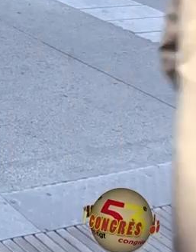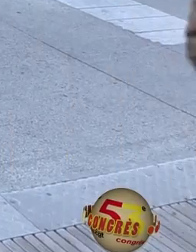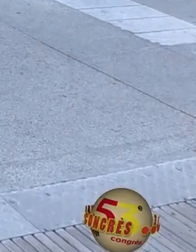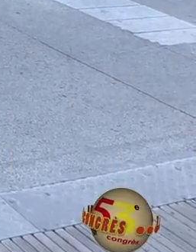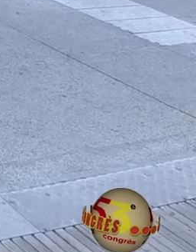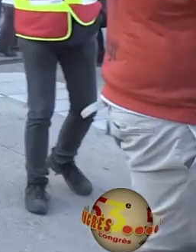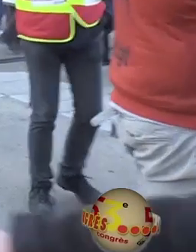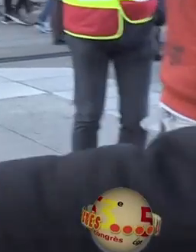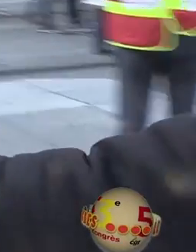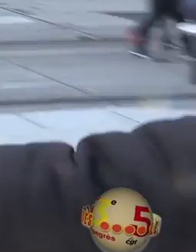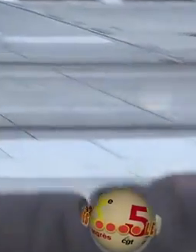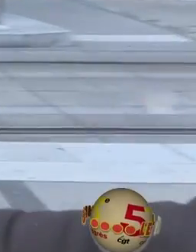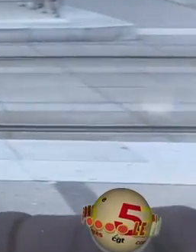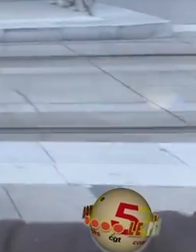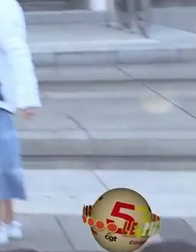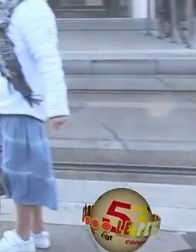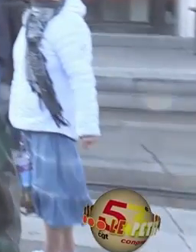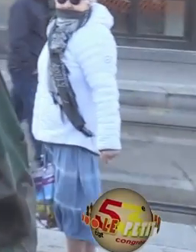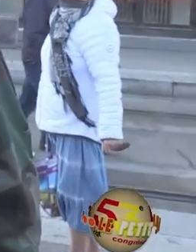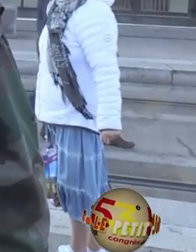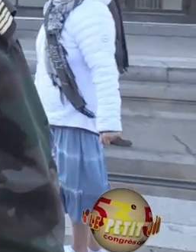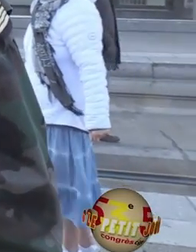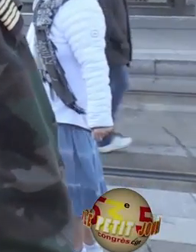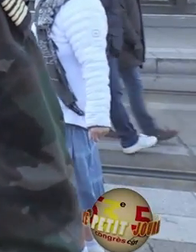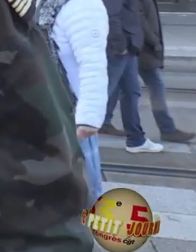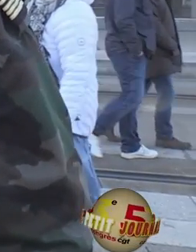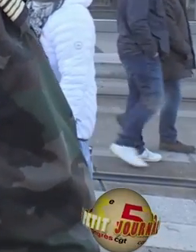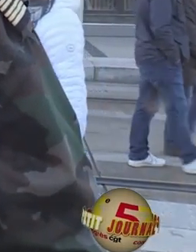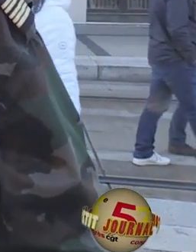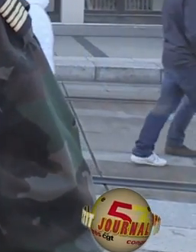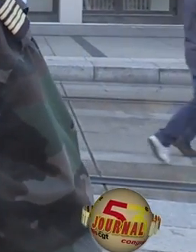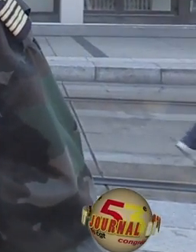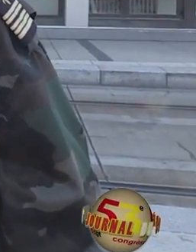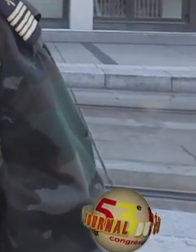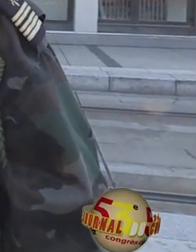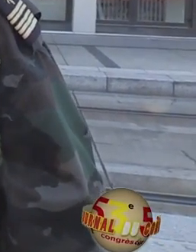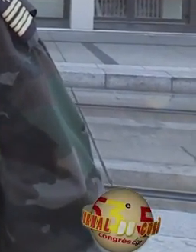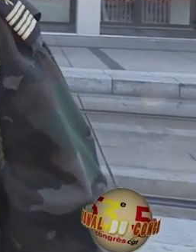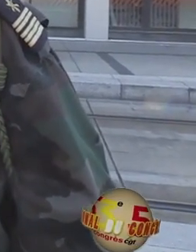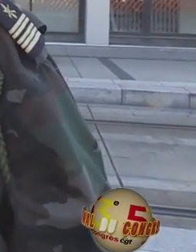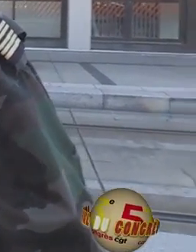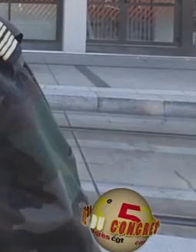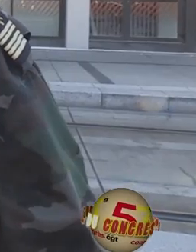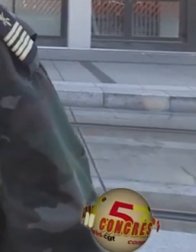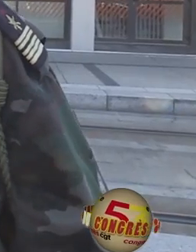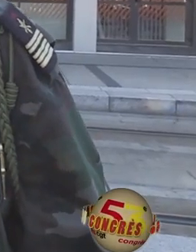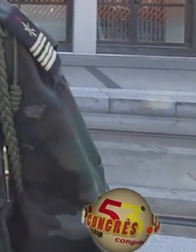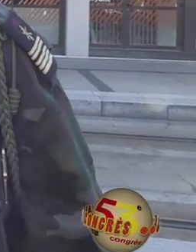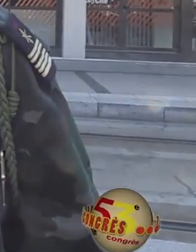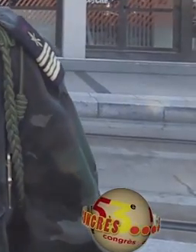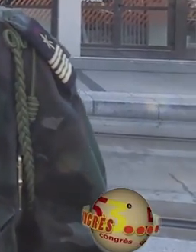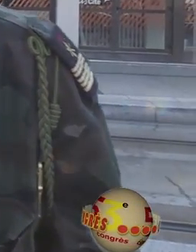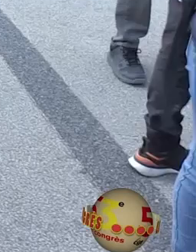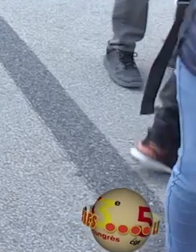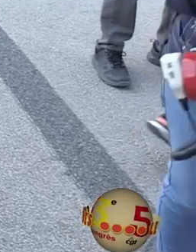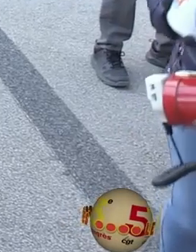On en a combien, là ? Au moins 20 000. 20 000 ? Oui, oh, je veux pas. Ah, tu travailles pour la police, c'est pas possible. Ou plus. Ah, plus, ouais, plus,